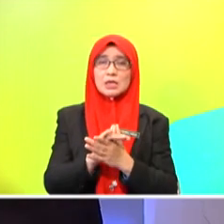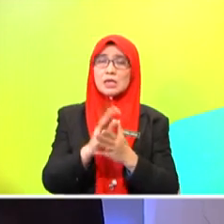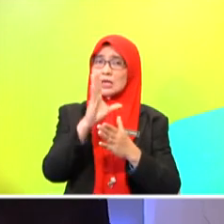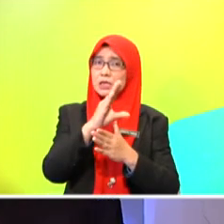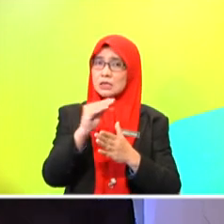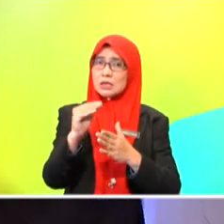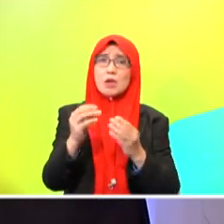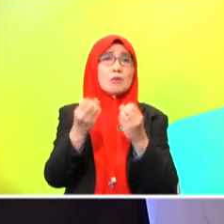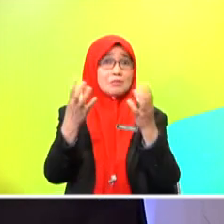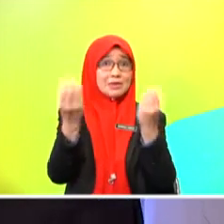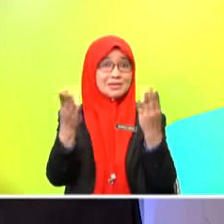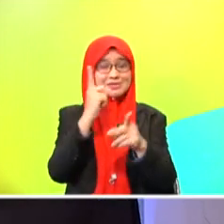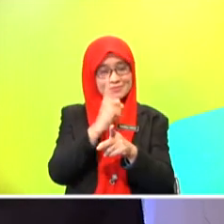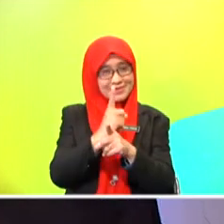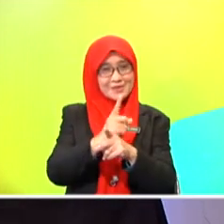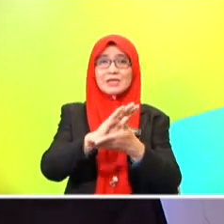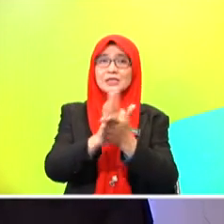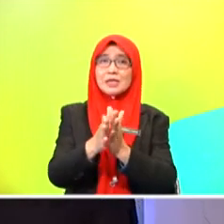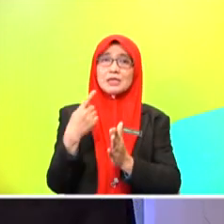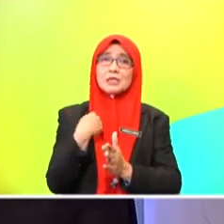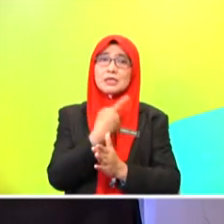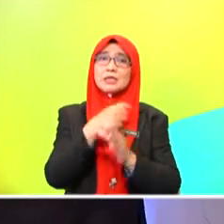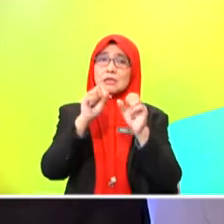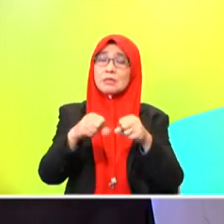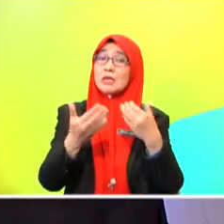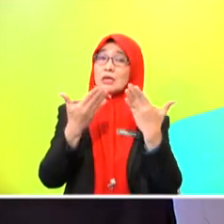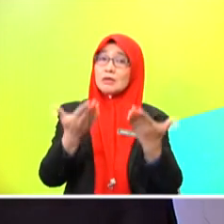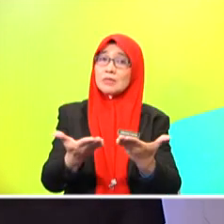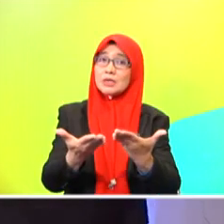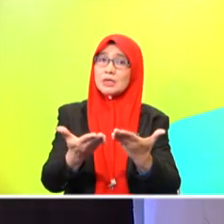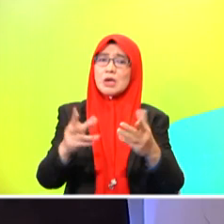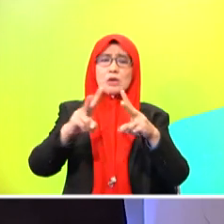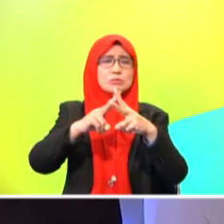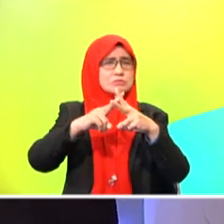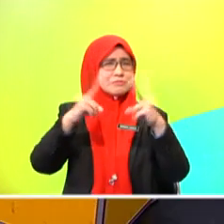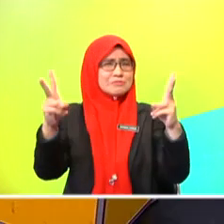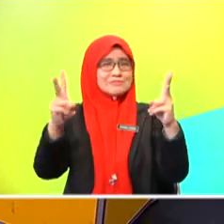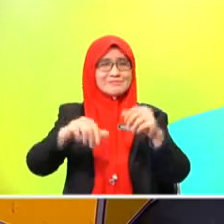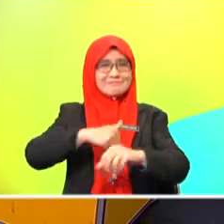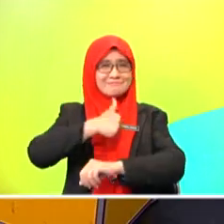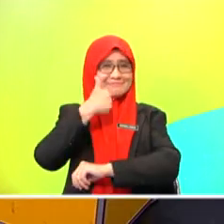kebanyakannya betul, kita boleh berikan Ria sangat memuaskan. Wow,